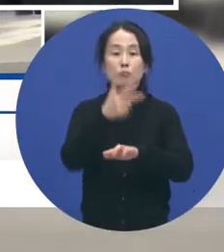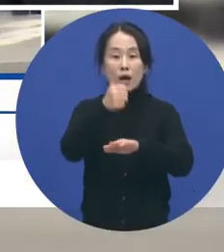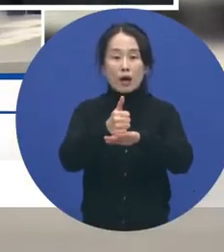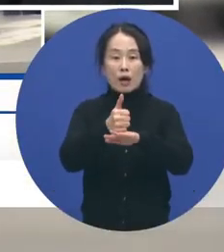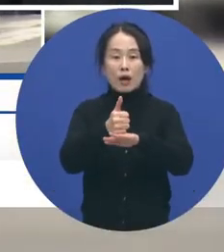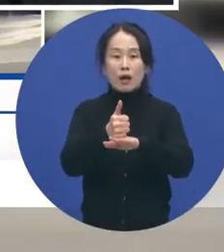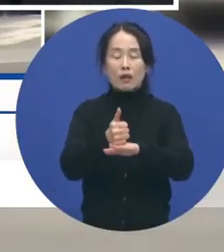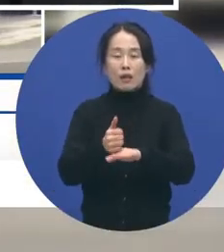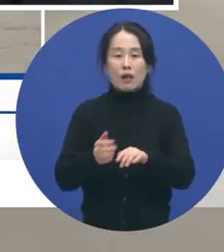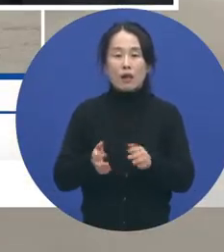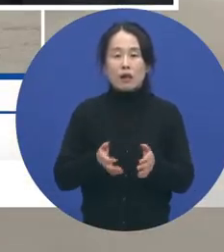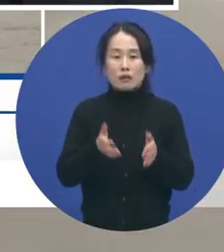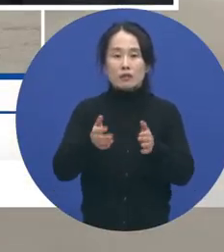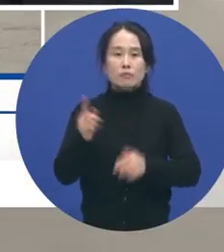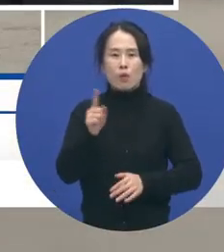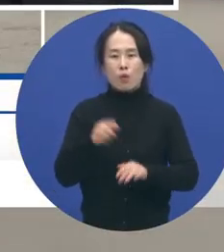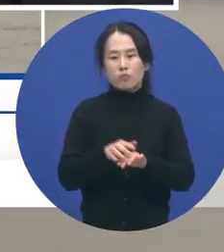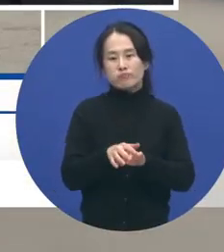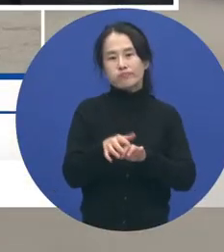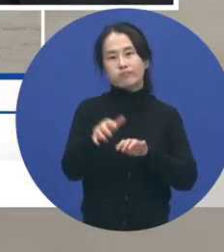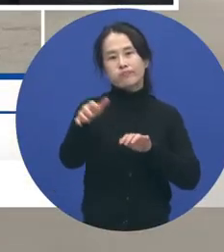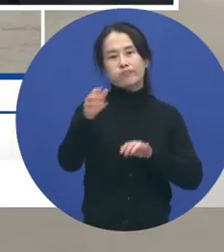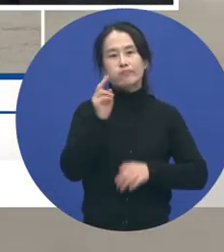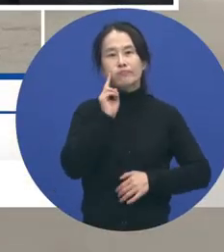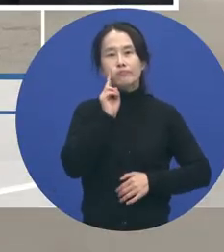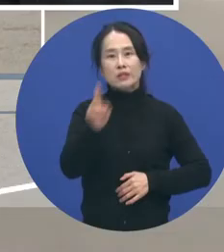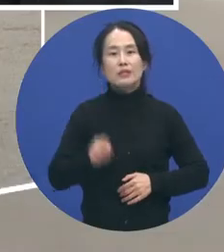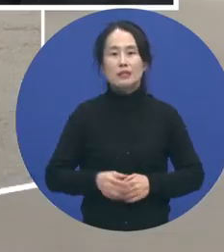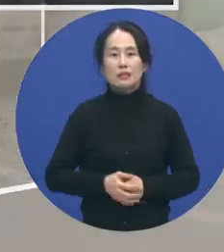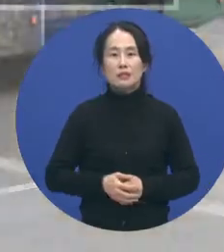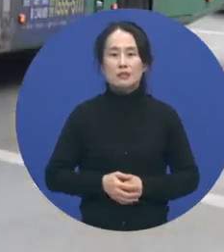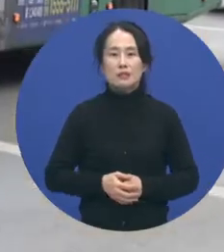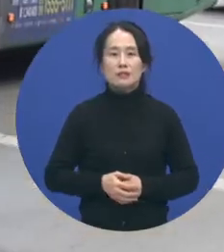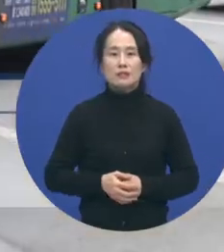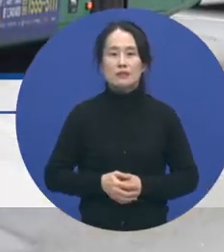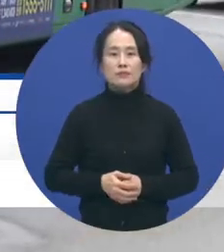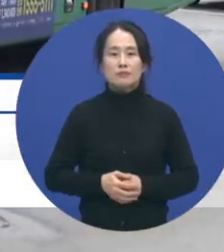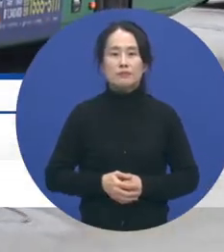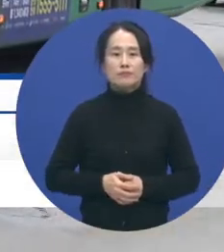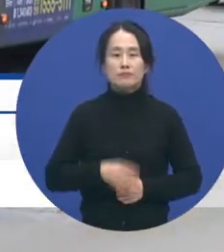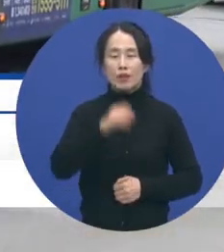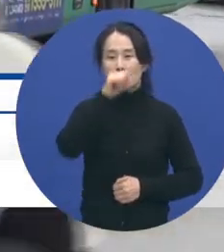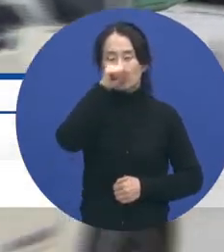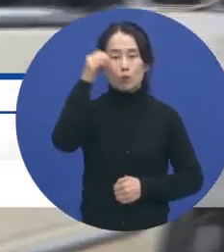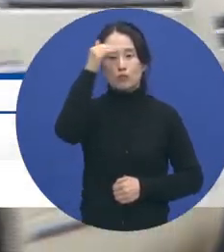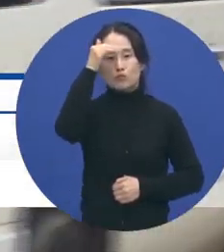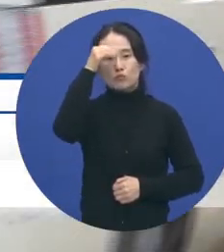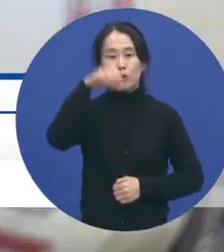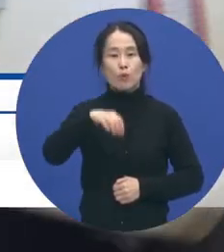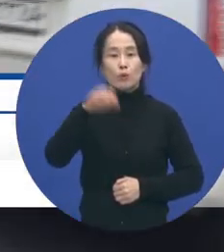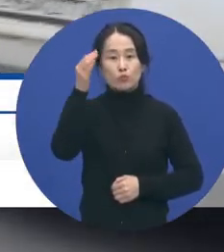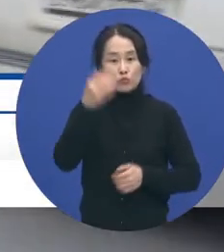되면은 이제 길이 언체 교통체증이 심해가지고 그 좋은 그